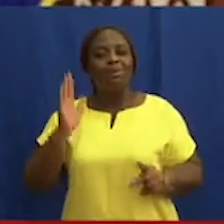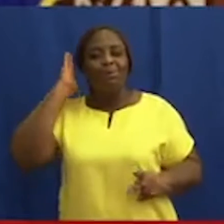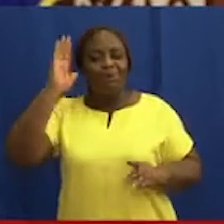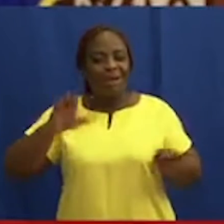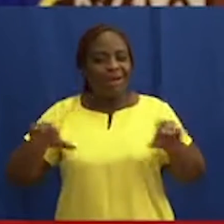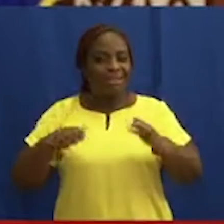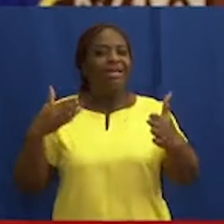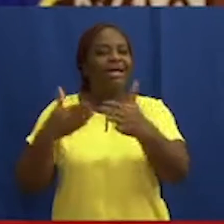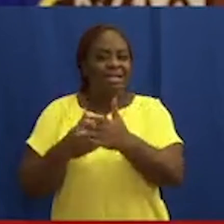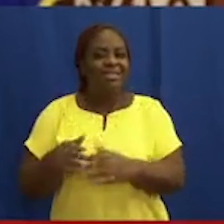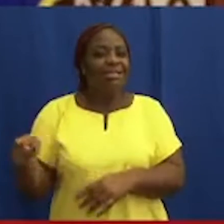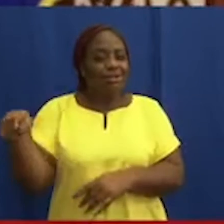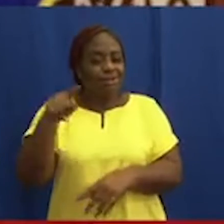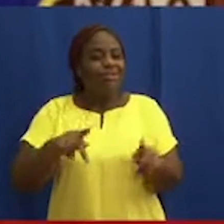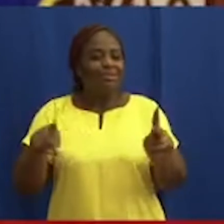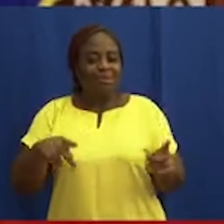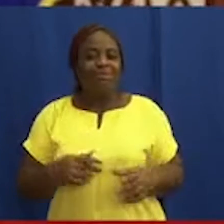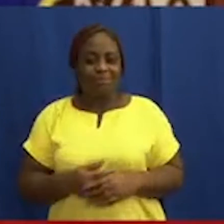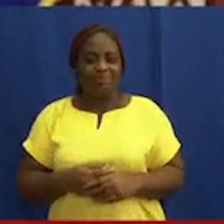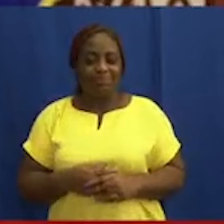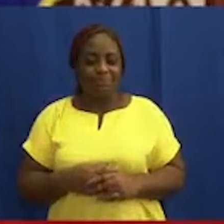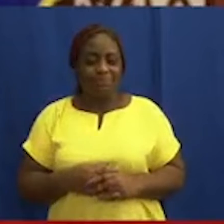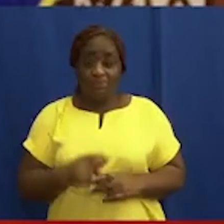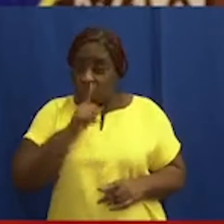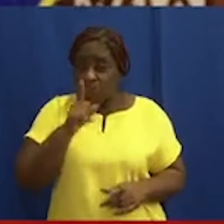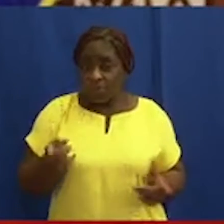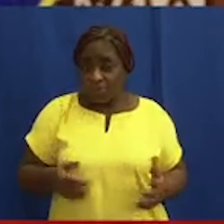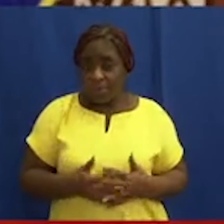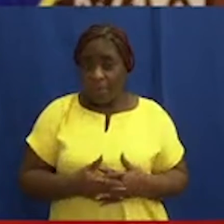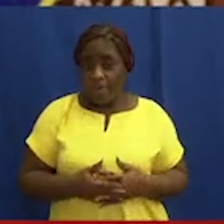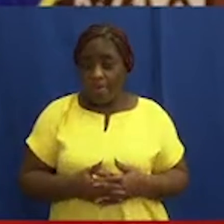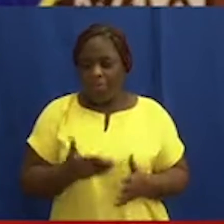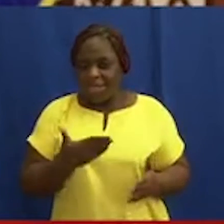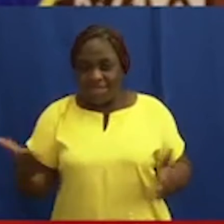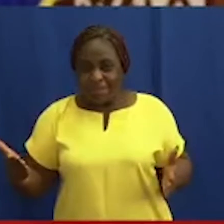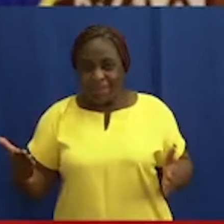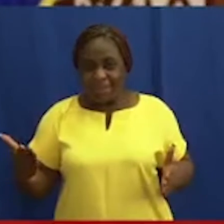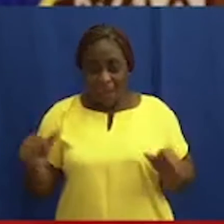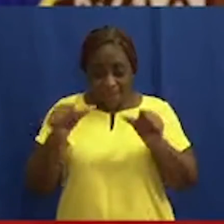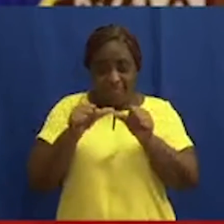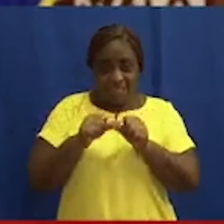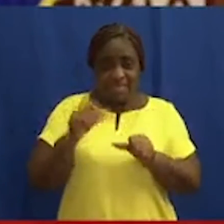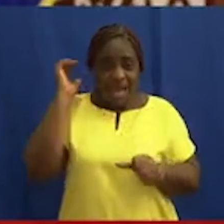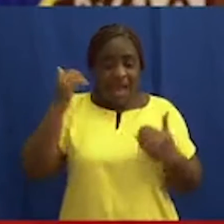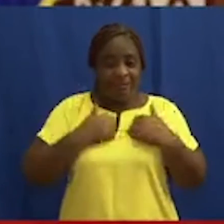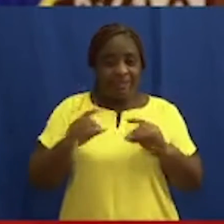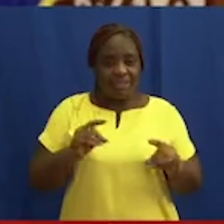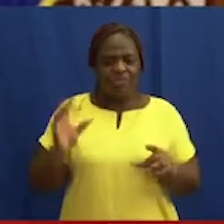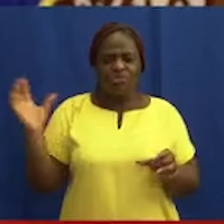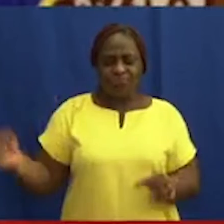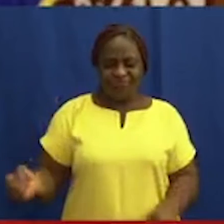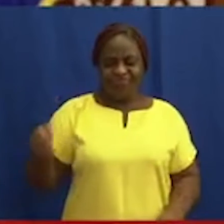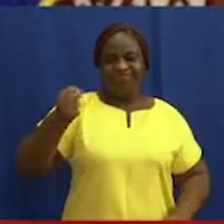kudi na dollar a cikin harkar kasuwanci ya bari kudin kasar watan CD ya